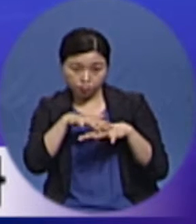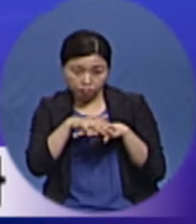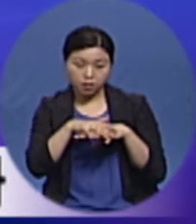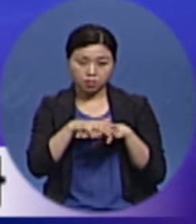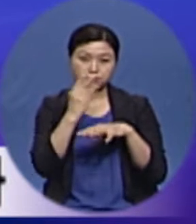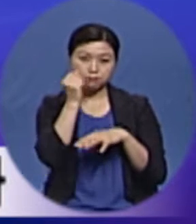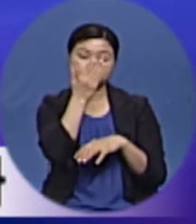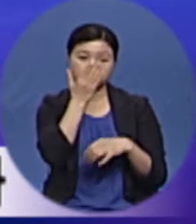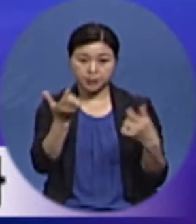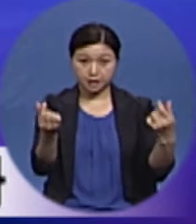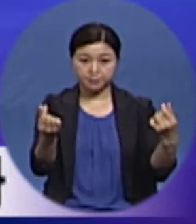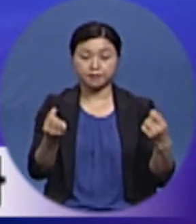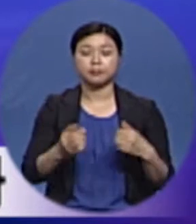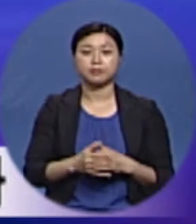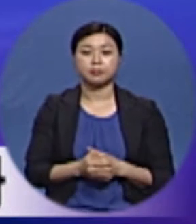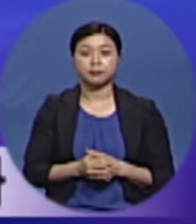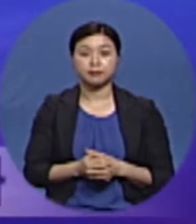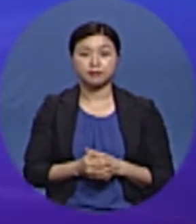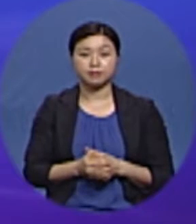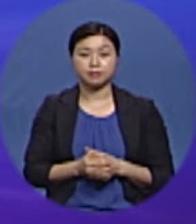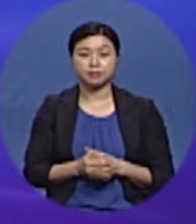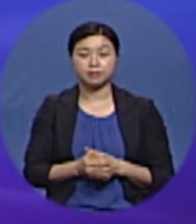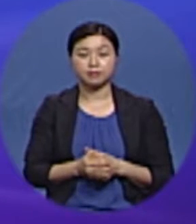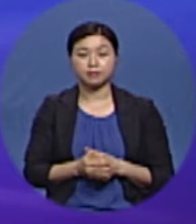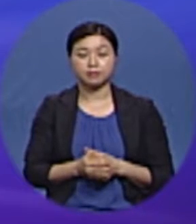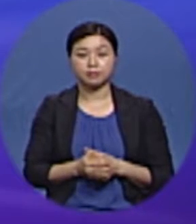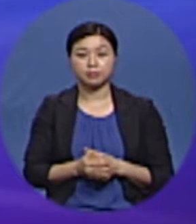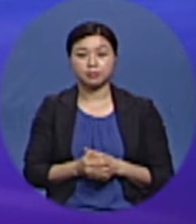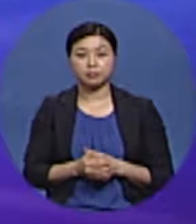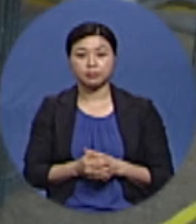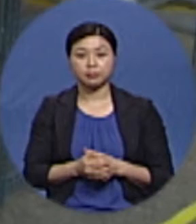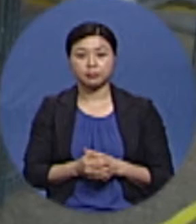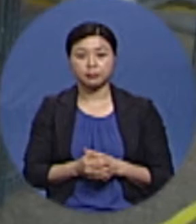있게 됐습니다. 김한겸 기자가 전합니다.